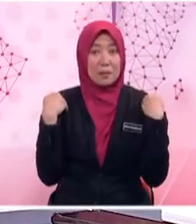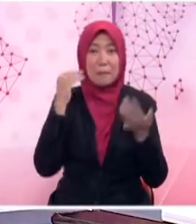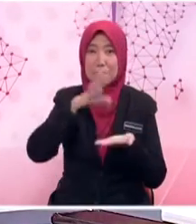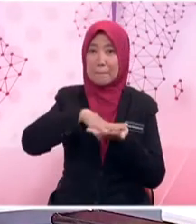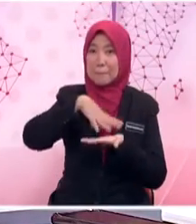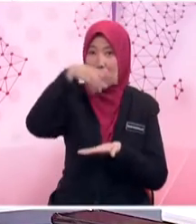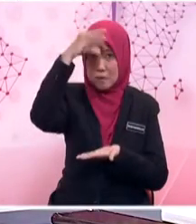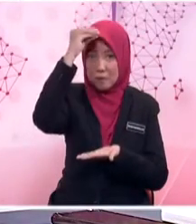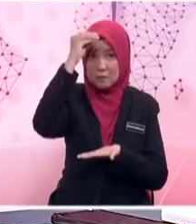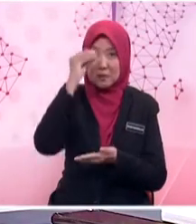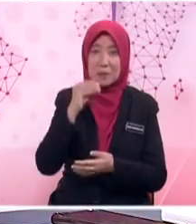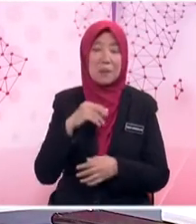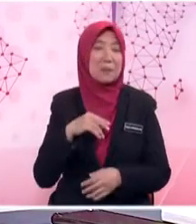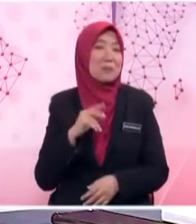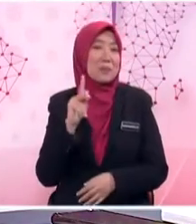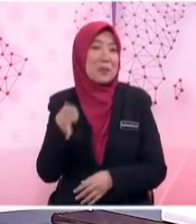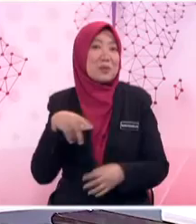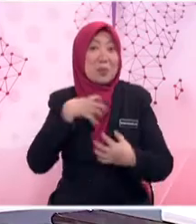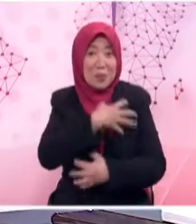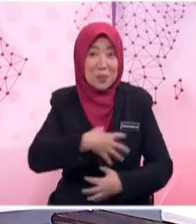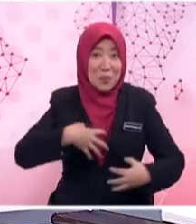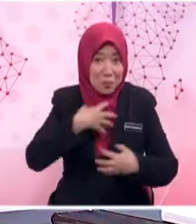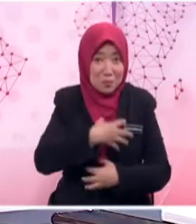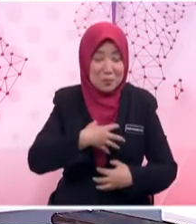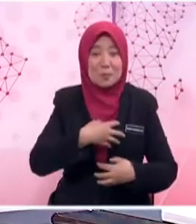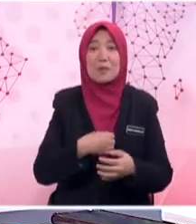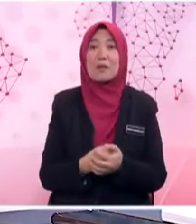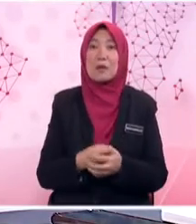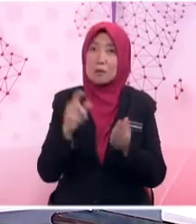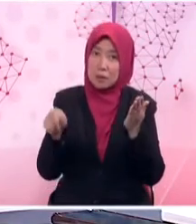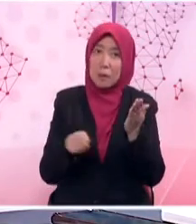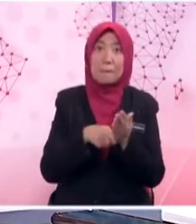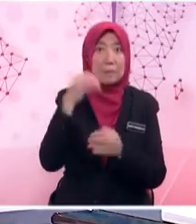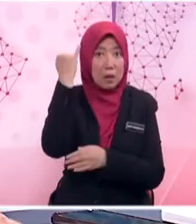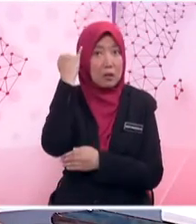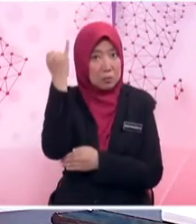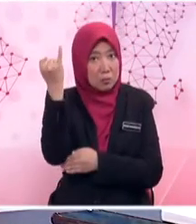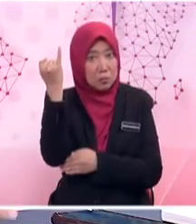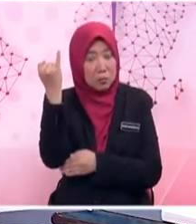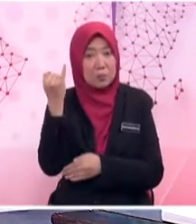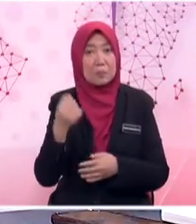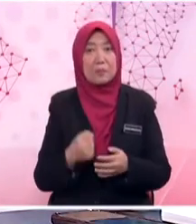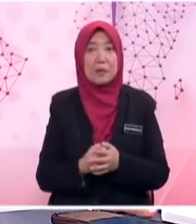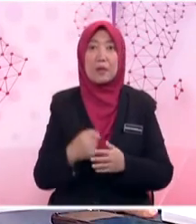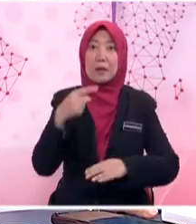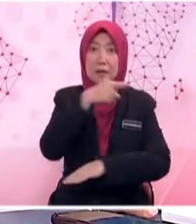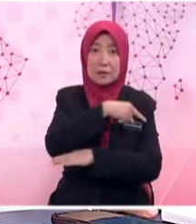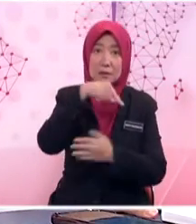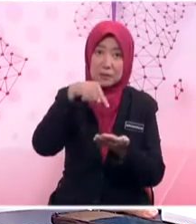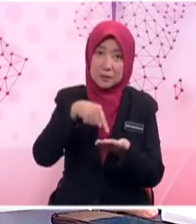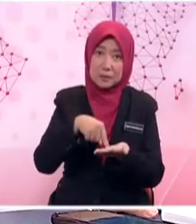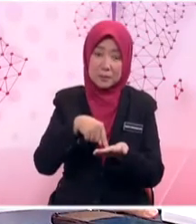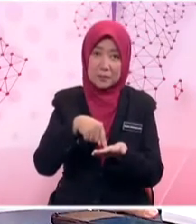yang pastinya menyeronokkan dan pasti juga dapat menambahkan pengetahuan. Dan hari ini juga kita